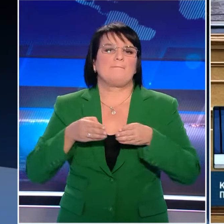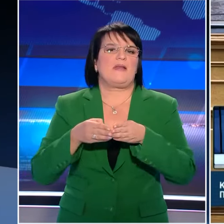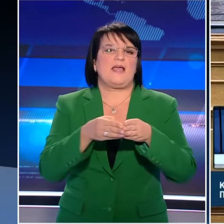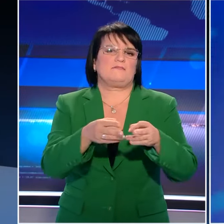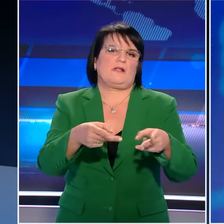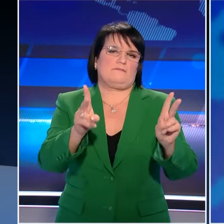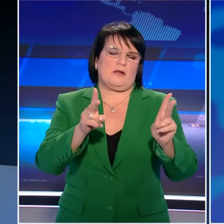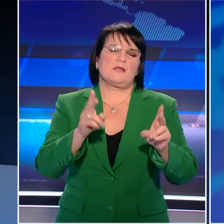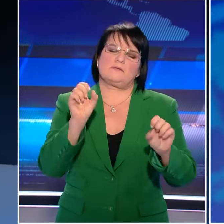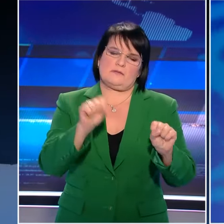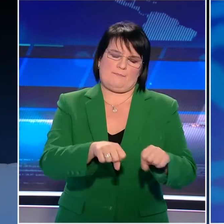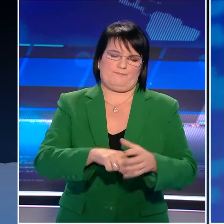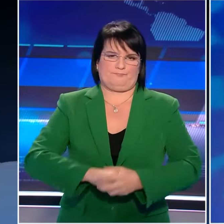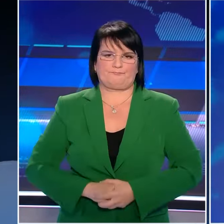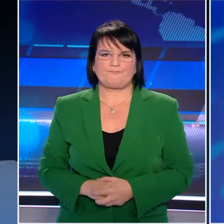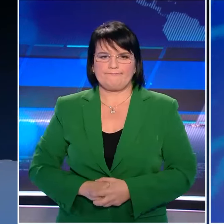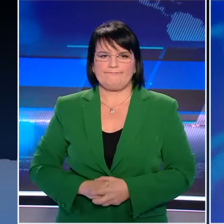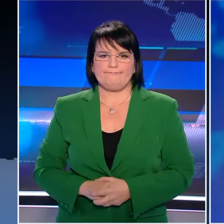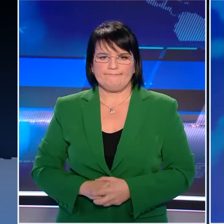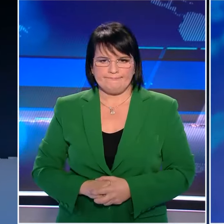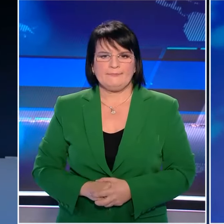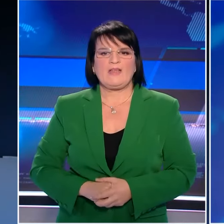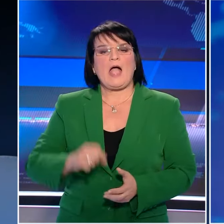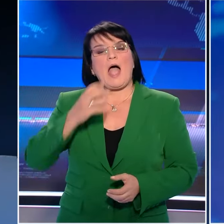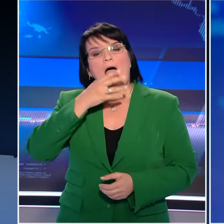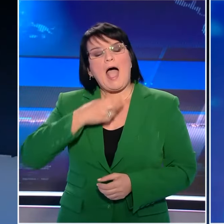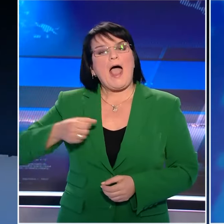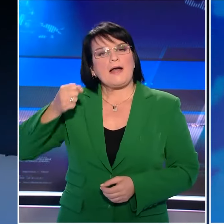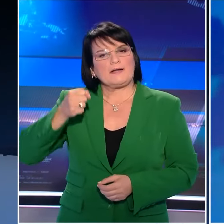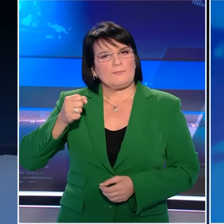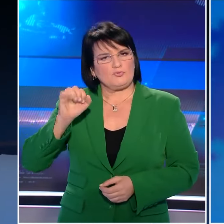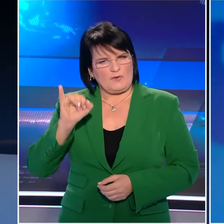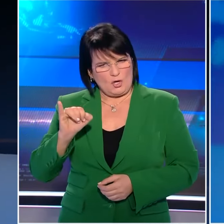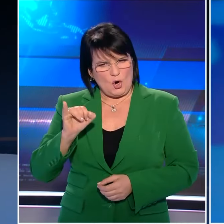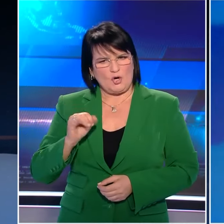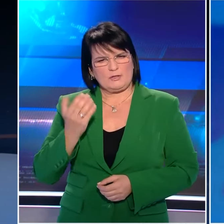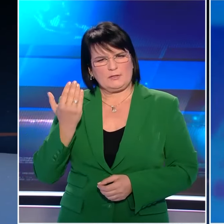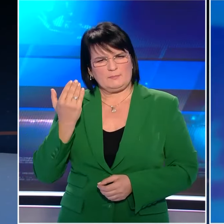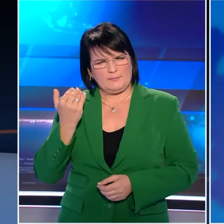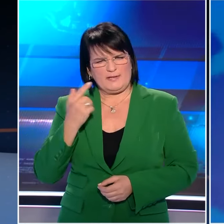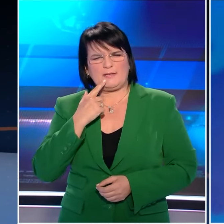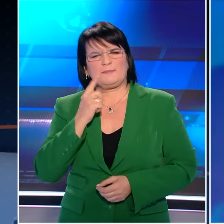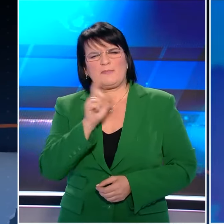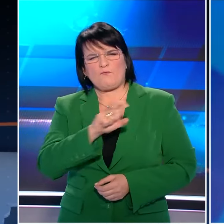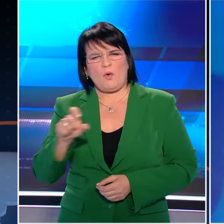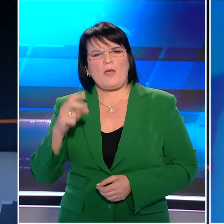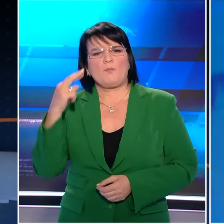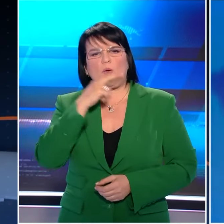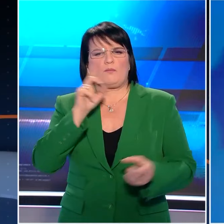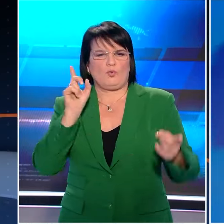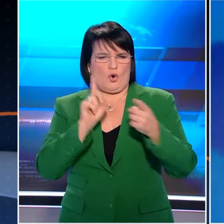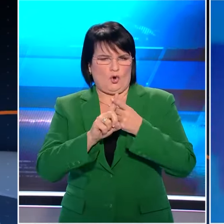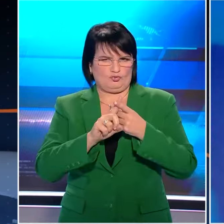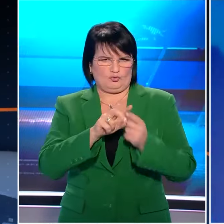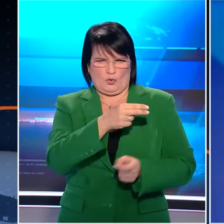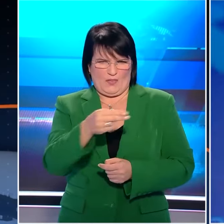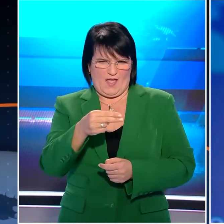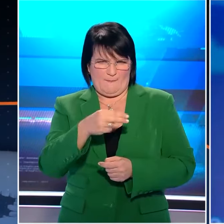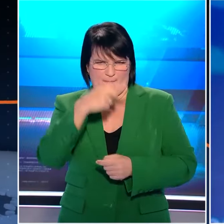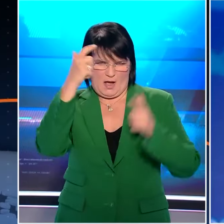Ελευθερίας. Συνάντηση με τον Αρχιεπίσκοπο Ιερώνυμο είχε ο Πρωθυπουργός την περασμένη εβδομάδα για το θέμα των ομόφυλων ζευγαριών,